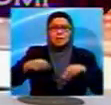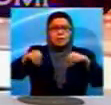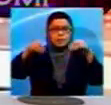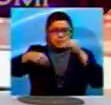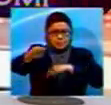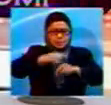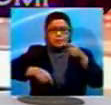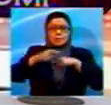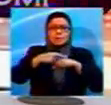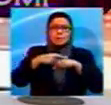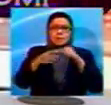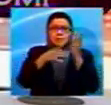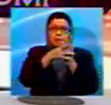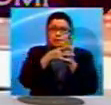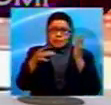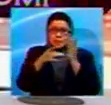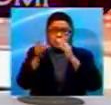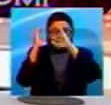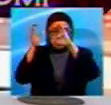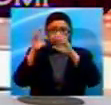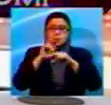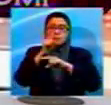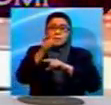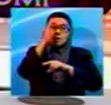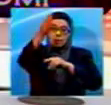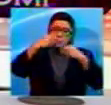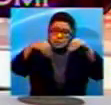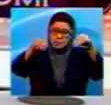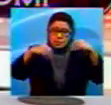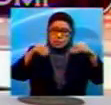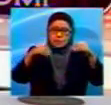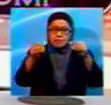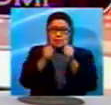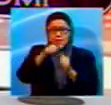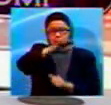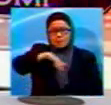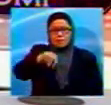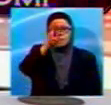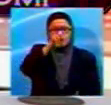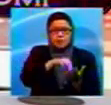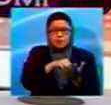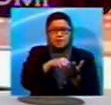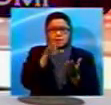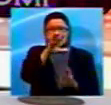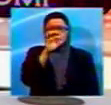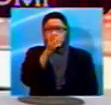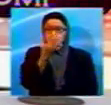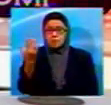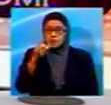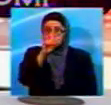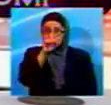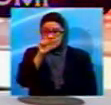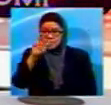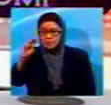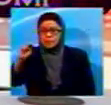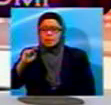mentah msm di Bursa Malaysia derivatif dijangka didagangkan antara rm2500 dan r600 setan